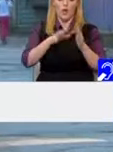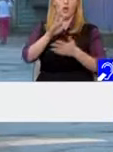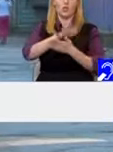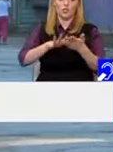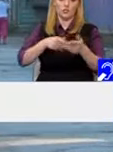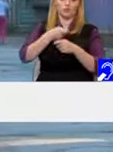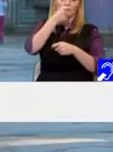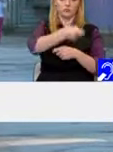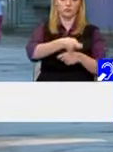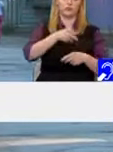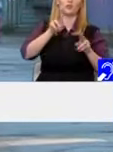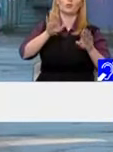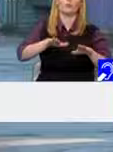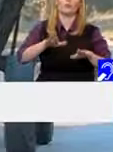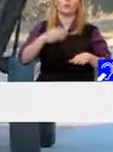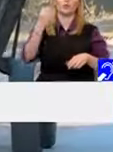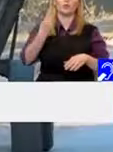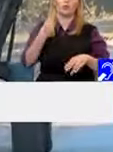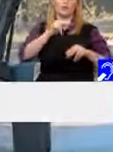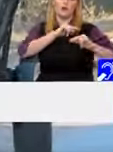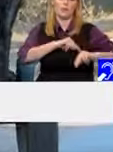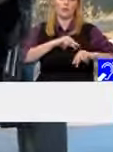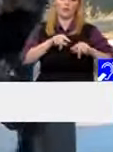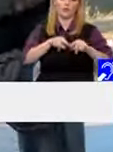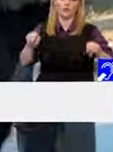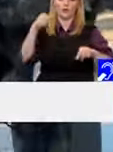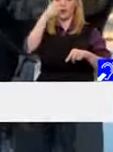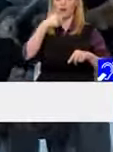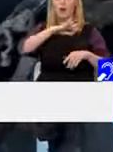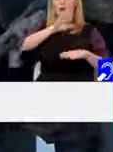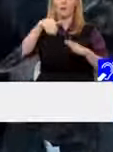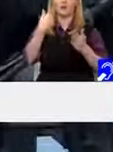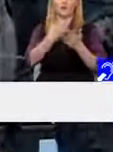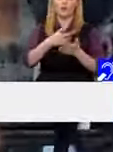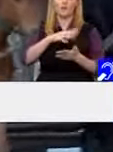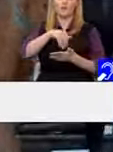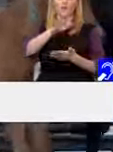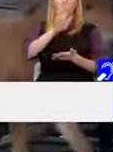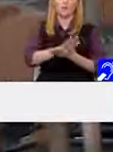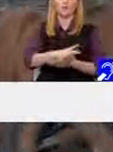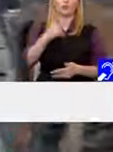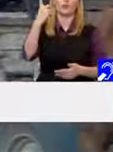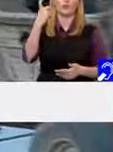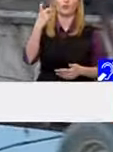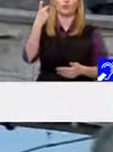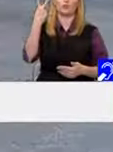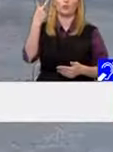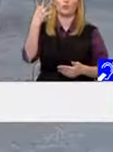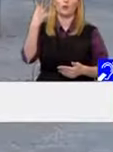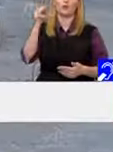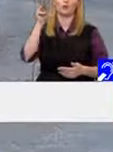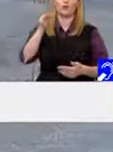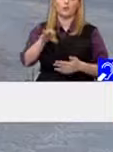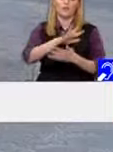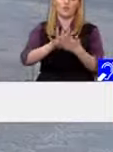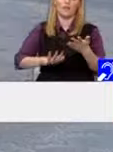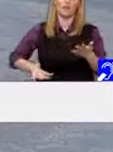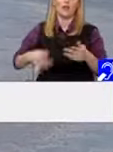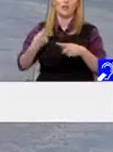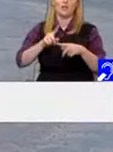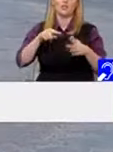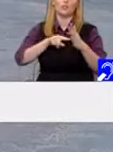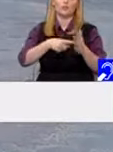la asistentul social din localitate pe tot parcursul anului. Până acum au fost înregistrate peste 124.000 de solicitări. În acest